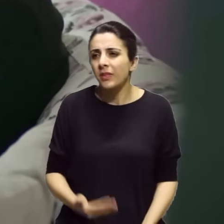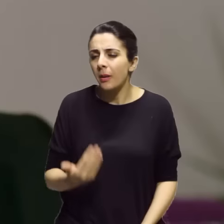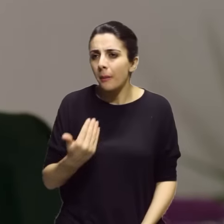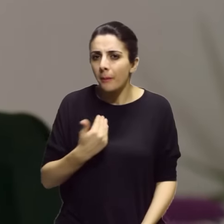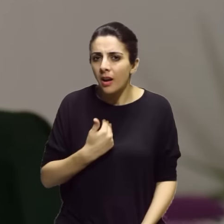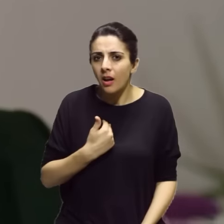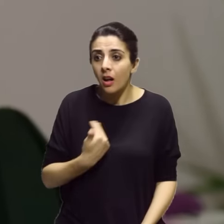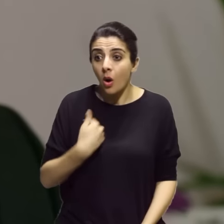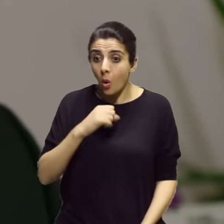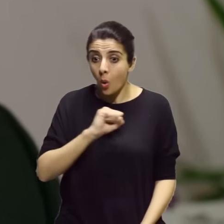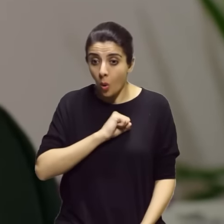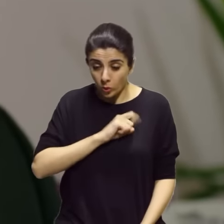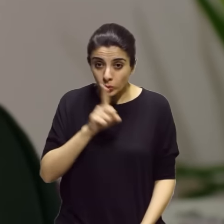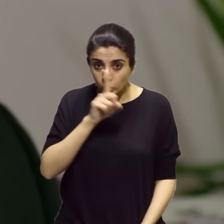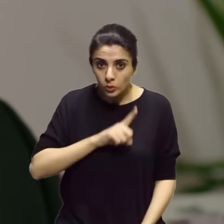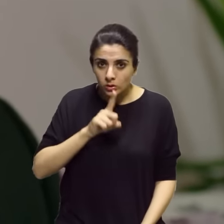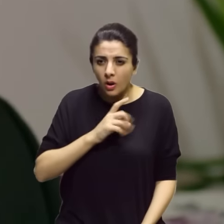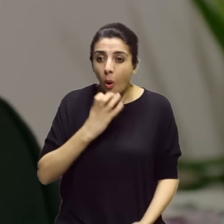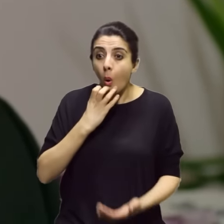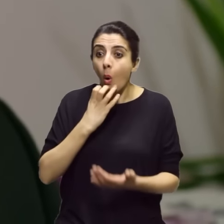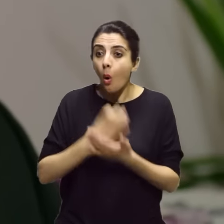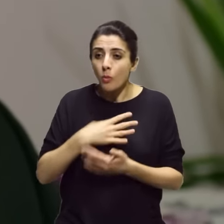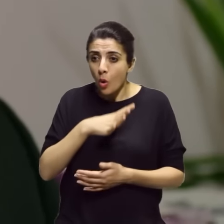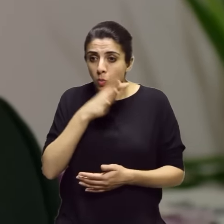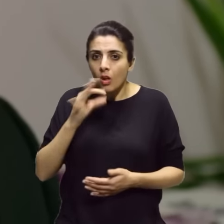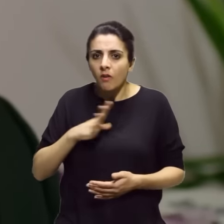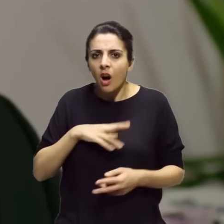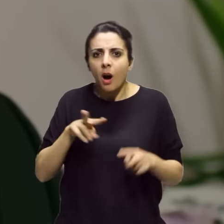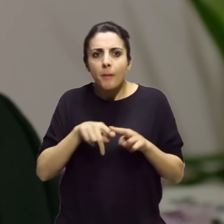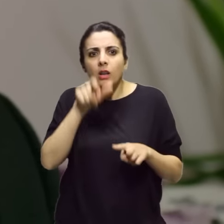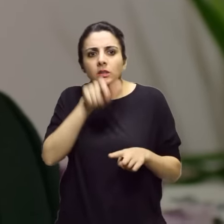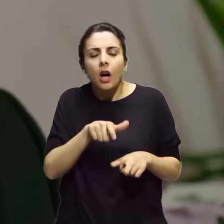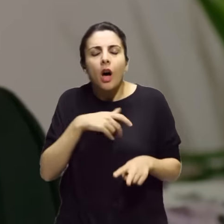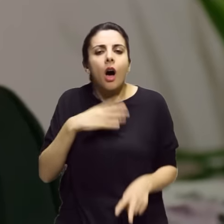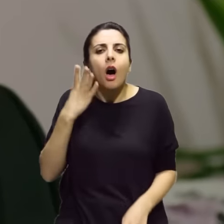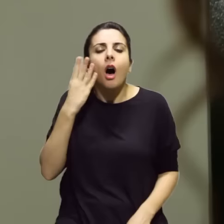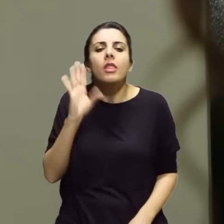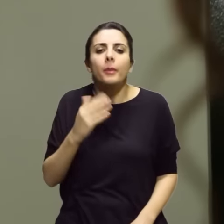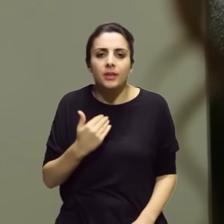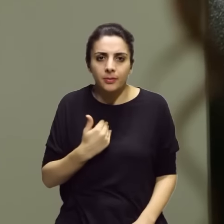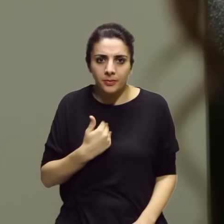Ve ben sırf korktuğum için o ömür boyu sürecek mutluluğun Mazhar olduğunu anlayamadım.